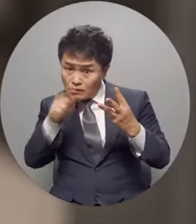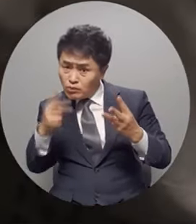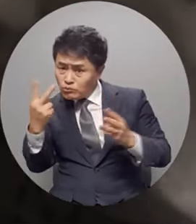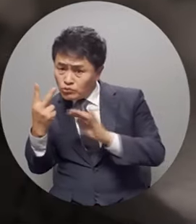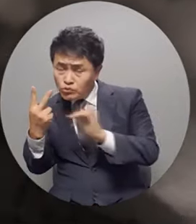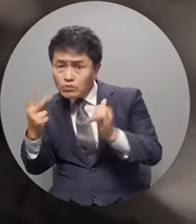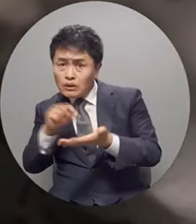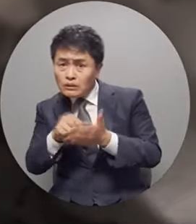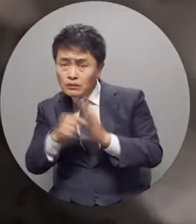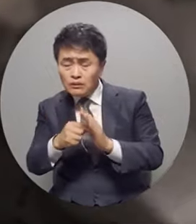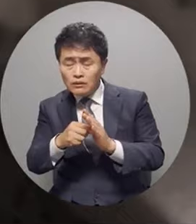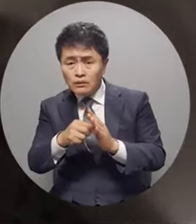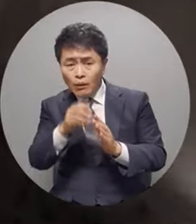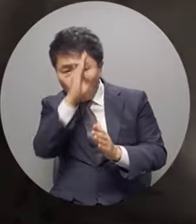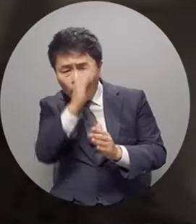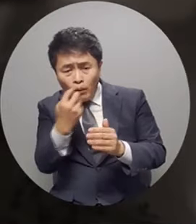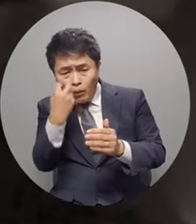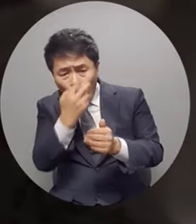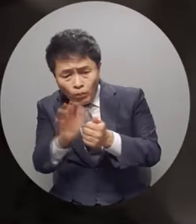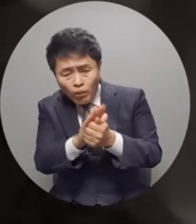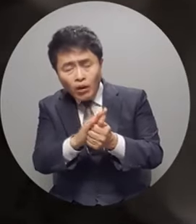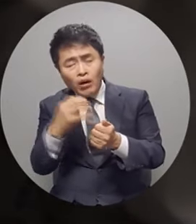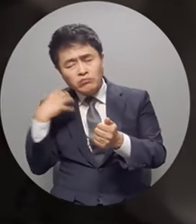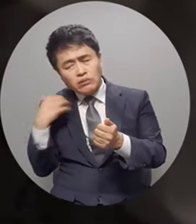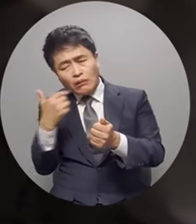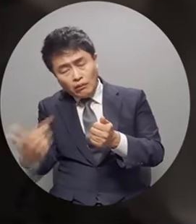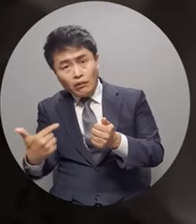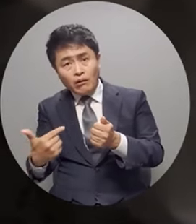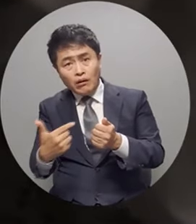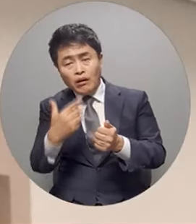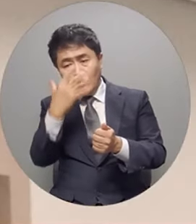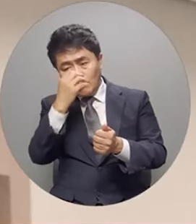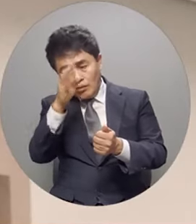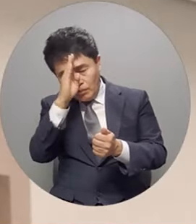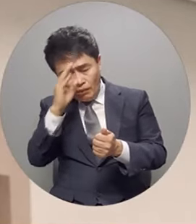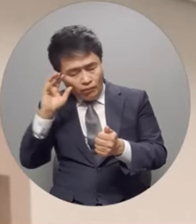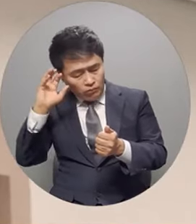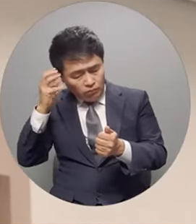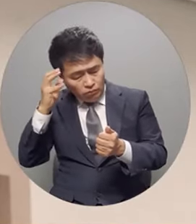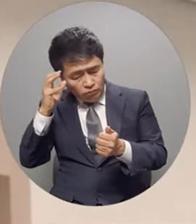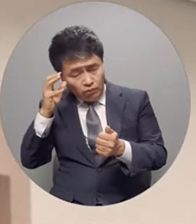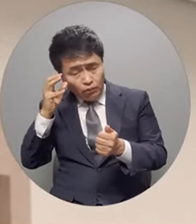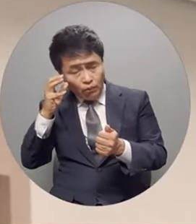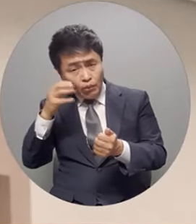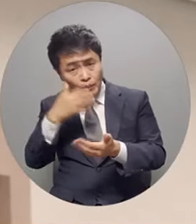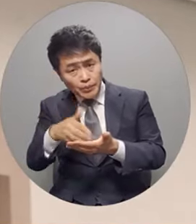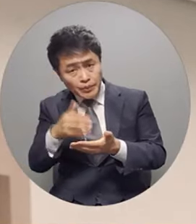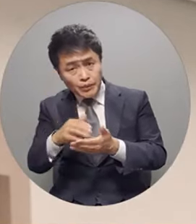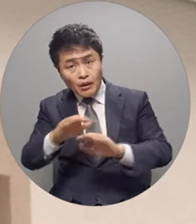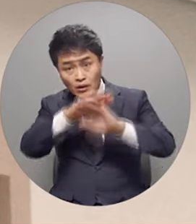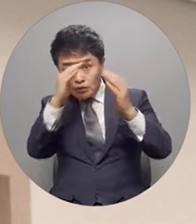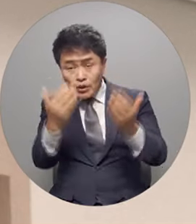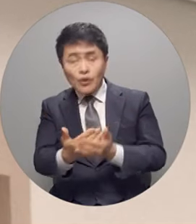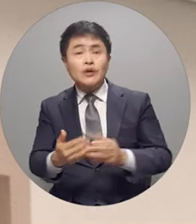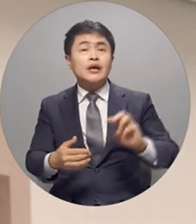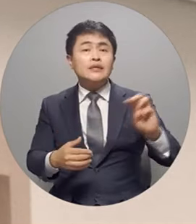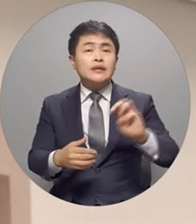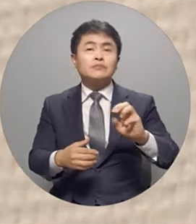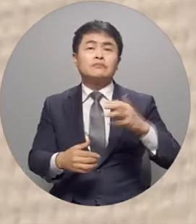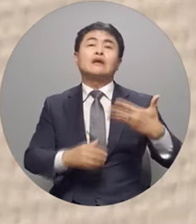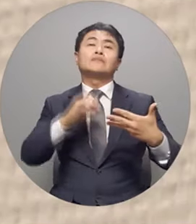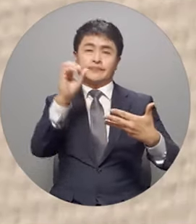골로 환자를 돌보는 부담이 크다고 했고 우울증 같은 정신질환에 걸린 비율도 전체 38%